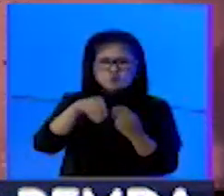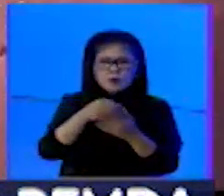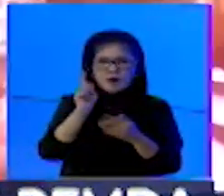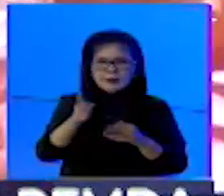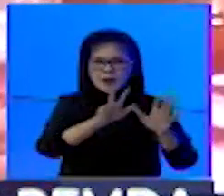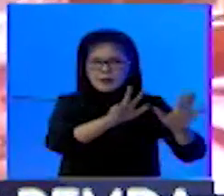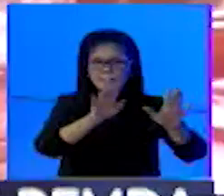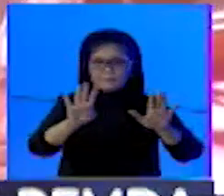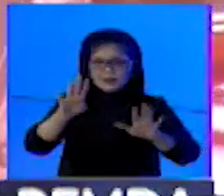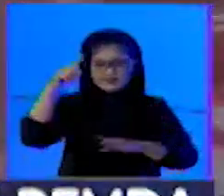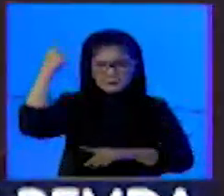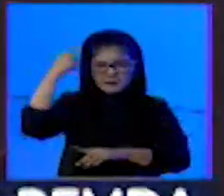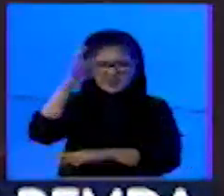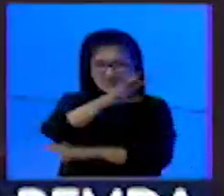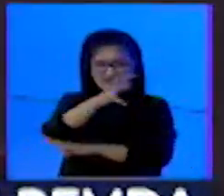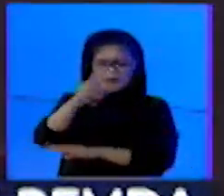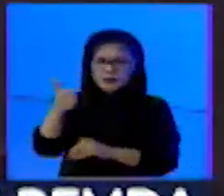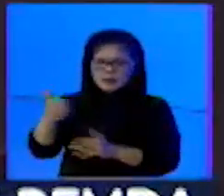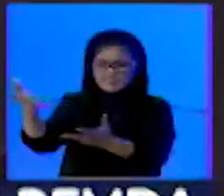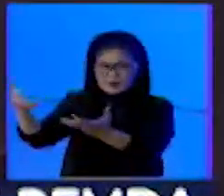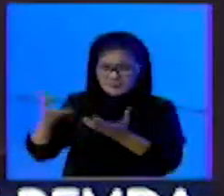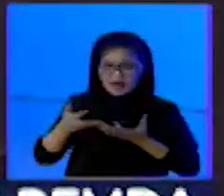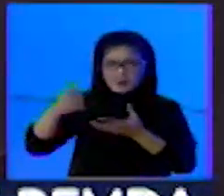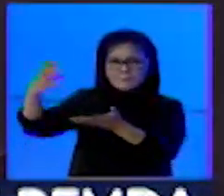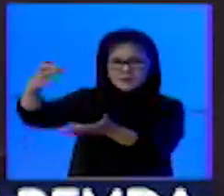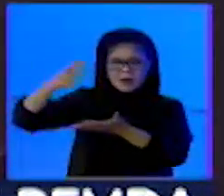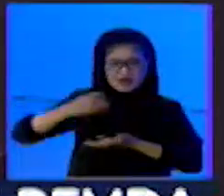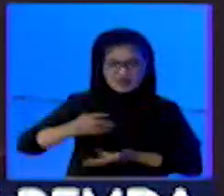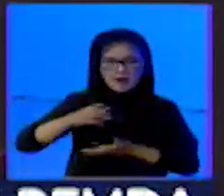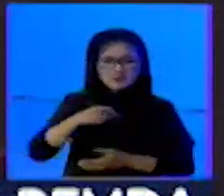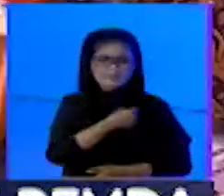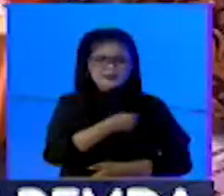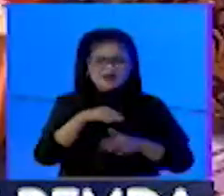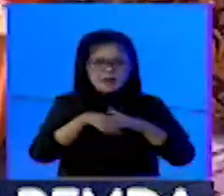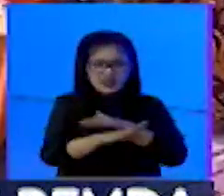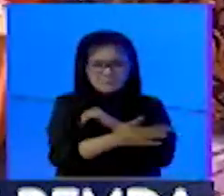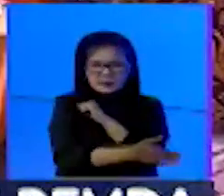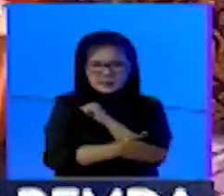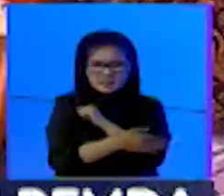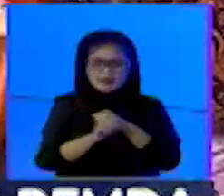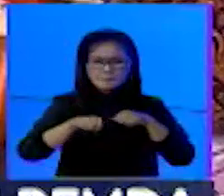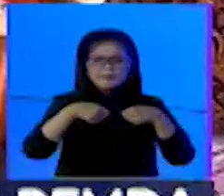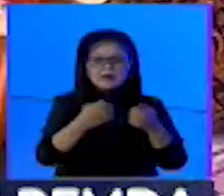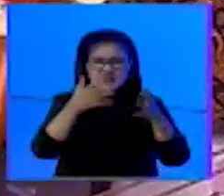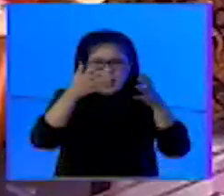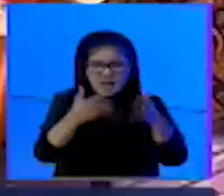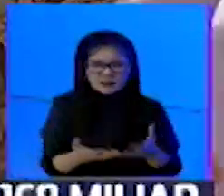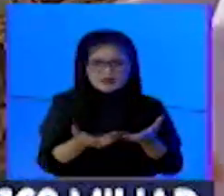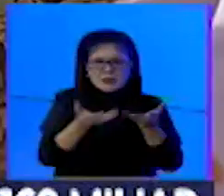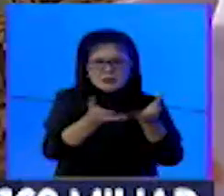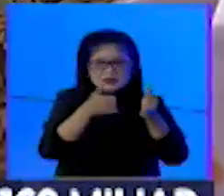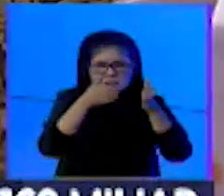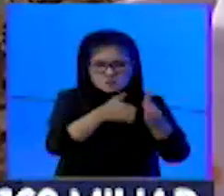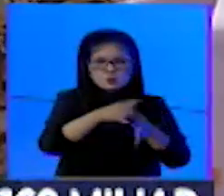terdapat 84 pemda yang mendapatkan penghargaan. Kementerian Dalam Negeri memberikan hadiah berupa insentif daerah dengan